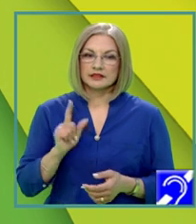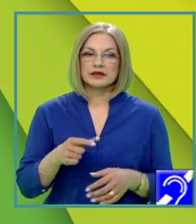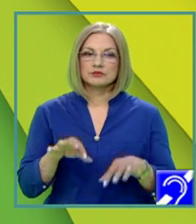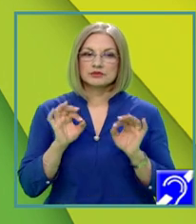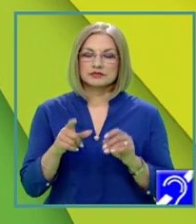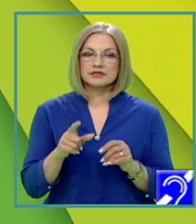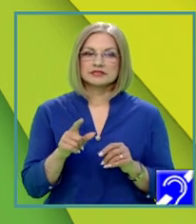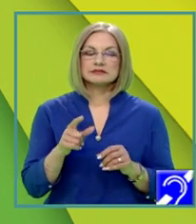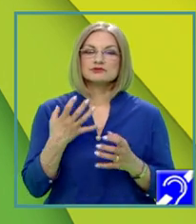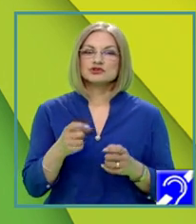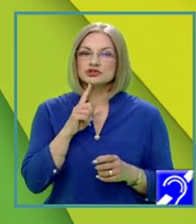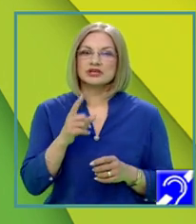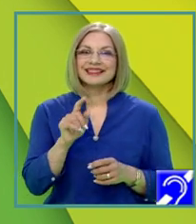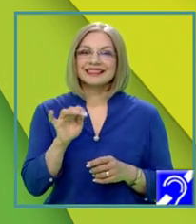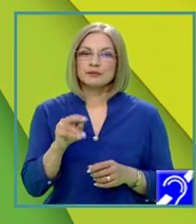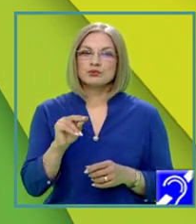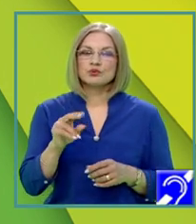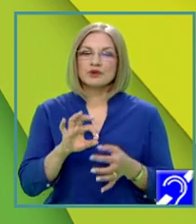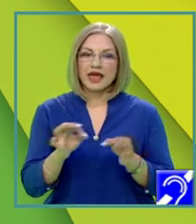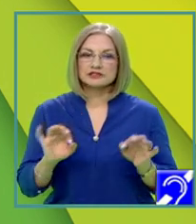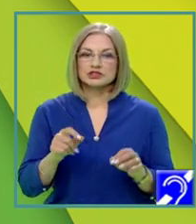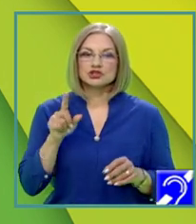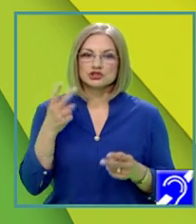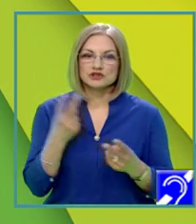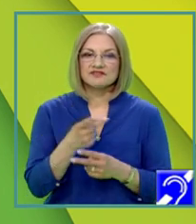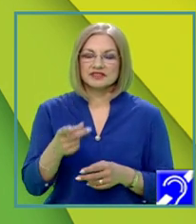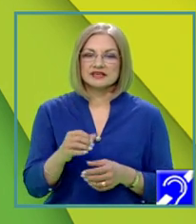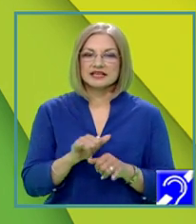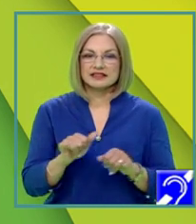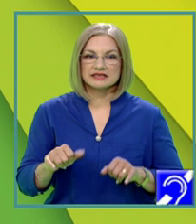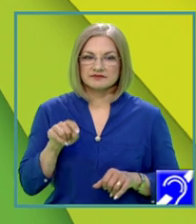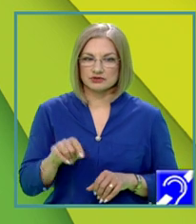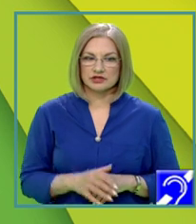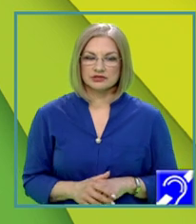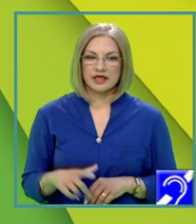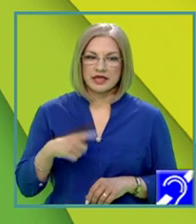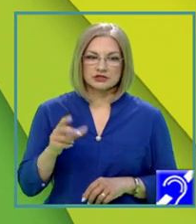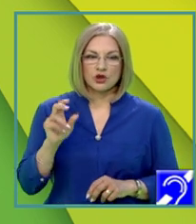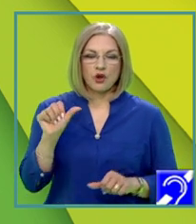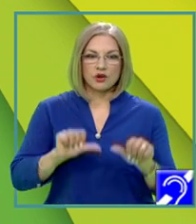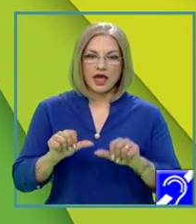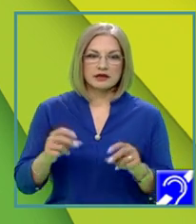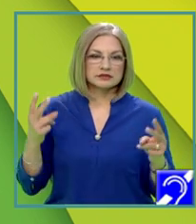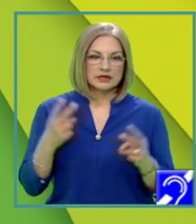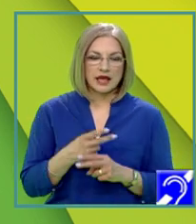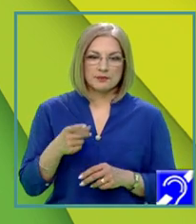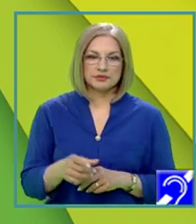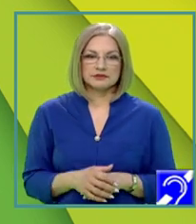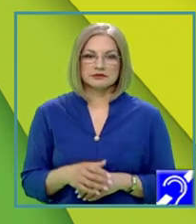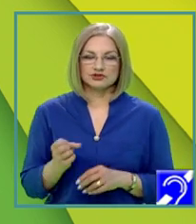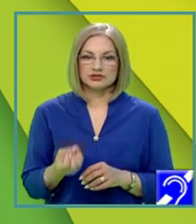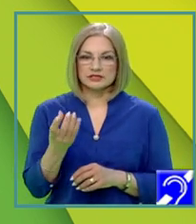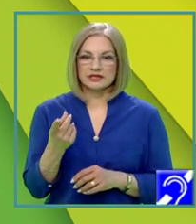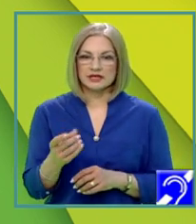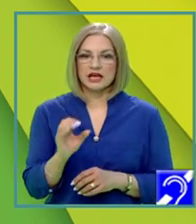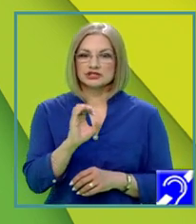tipul reacției având în vedere și viteza de desfășurare a acesteia este o reacție rapidă directă se grijă de oxid